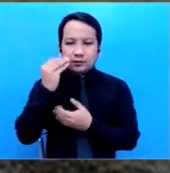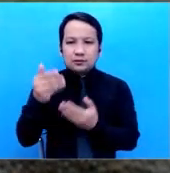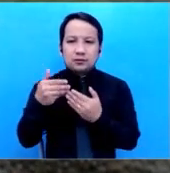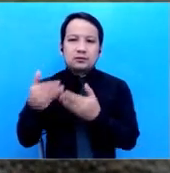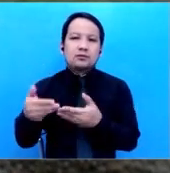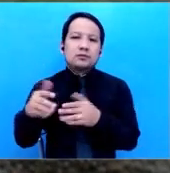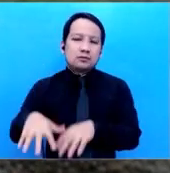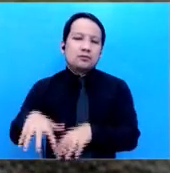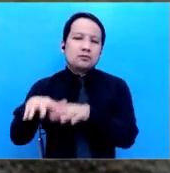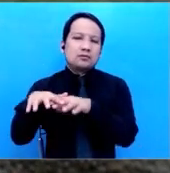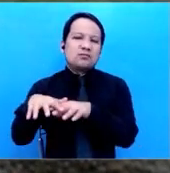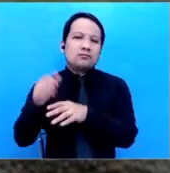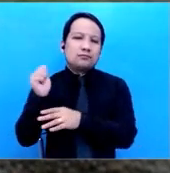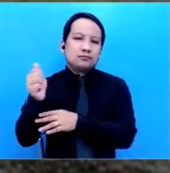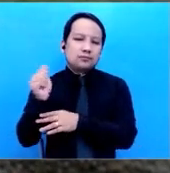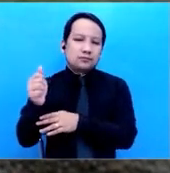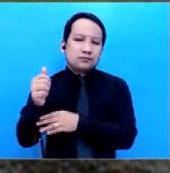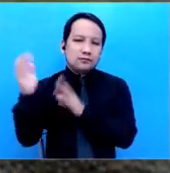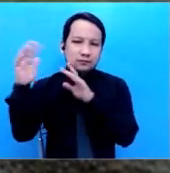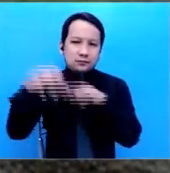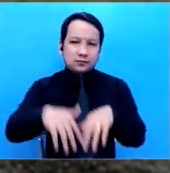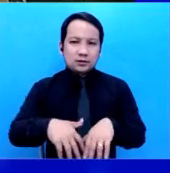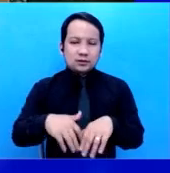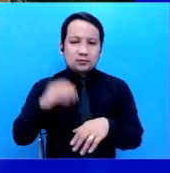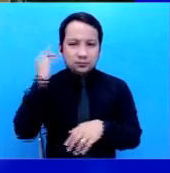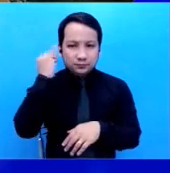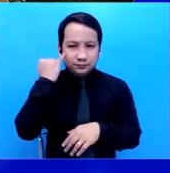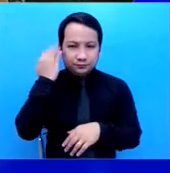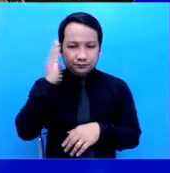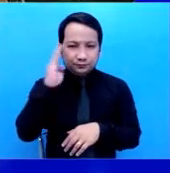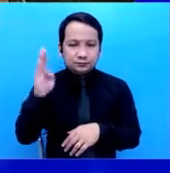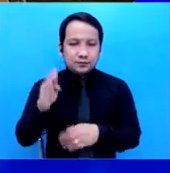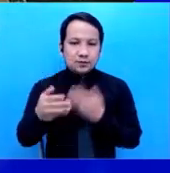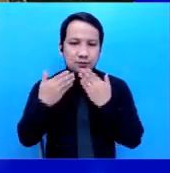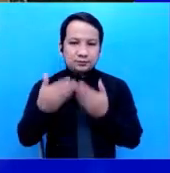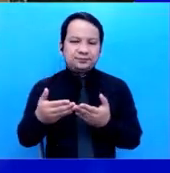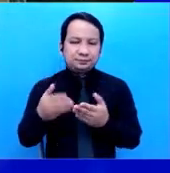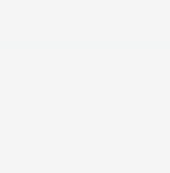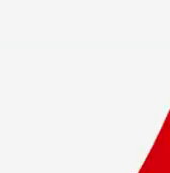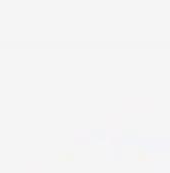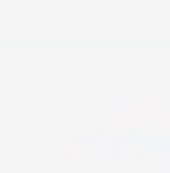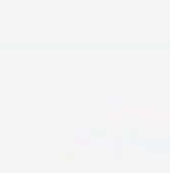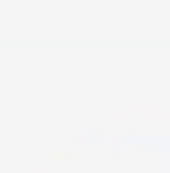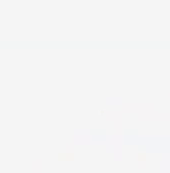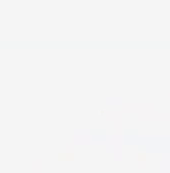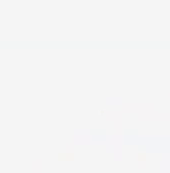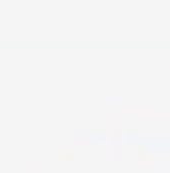at ganun din naman ng landslide. Julius. Maraming salamat, Romel Lopez.